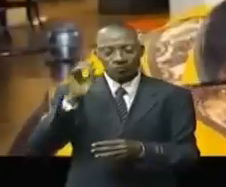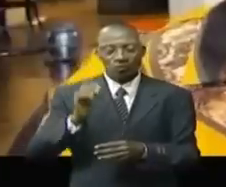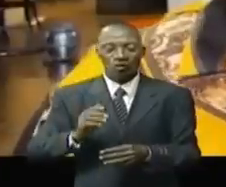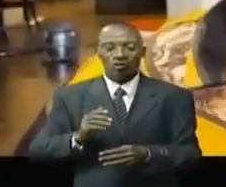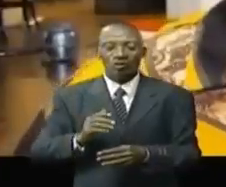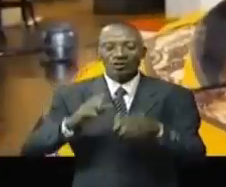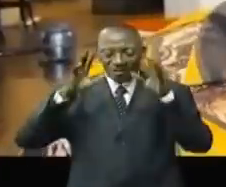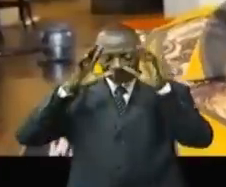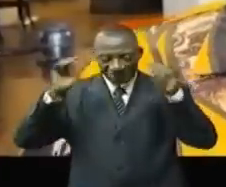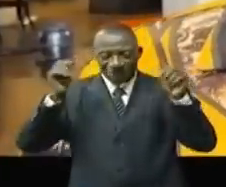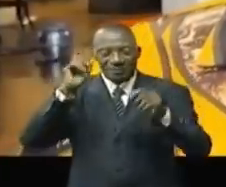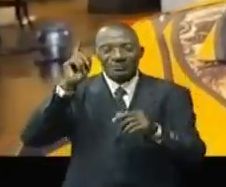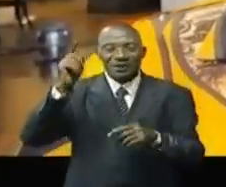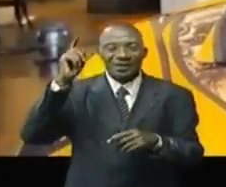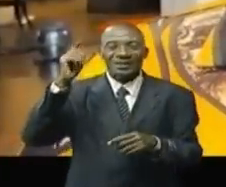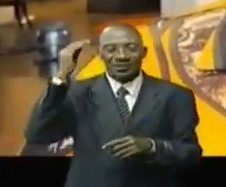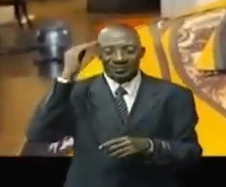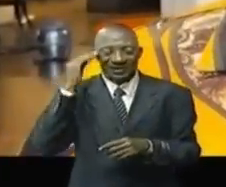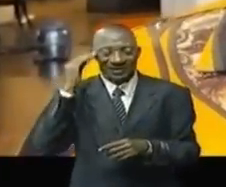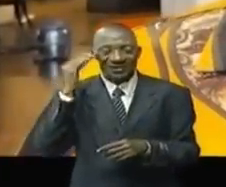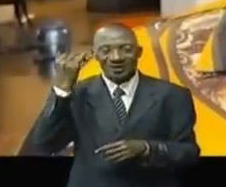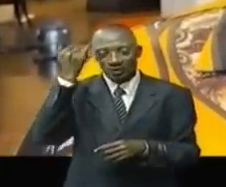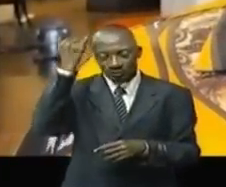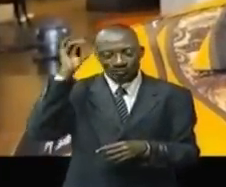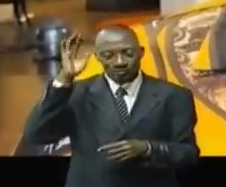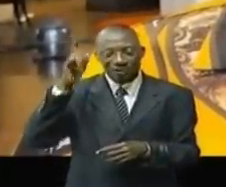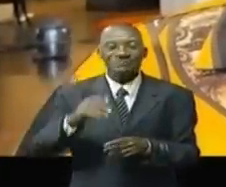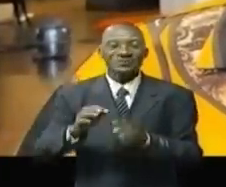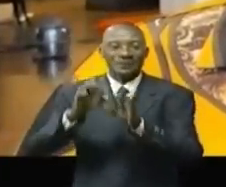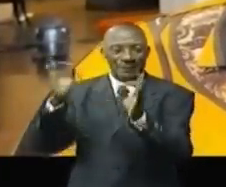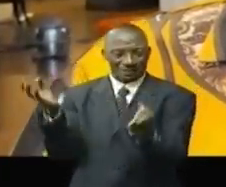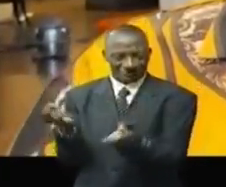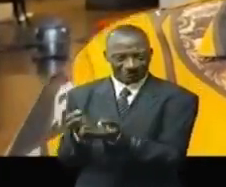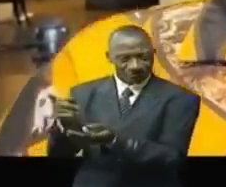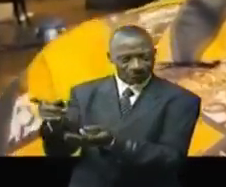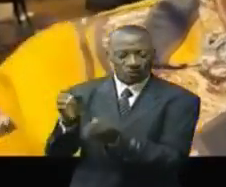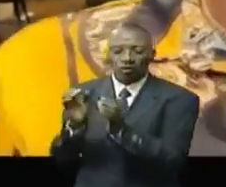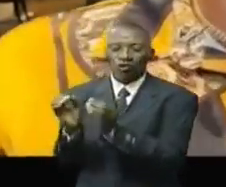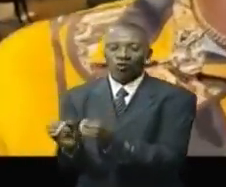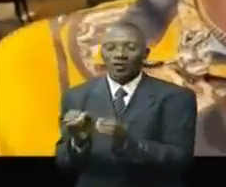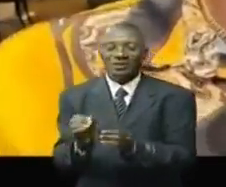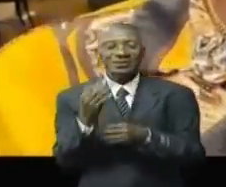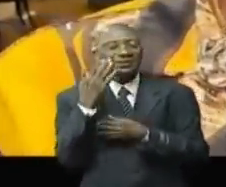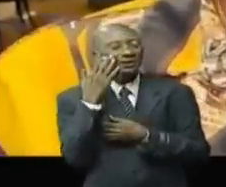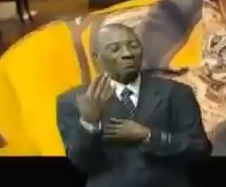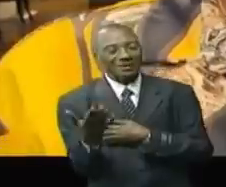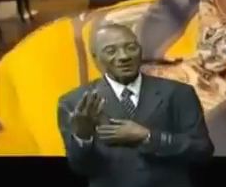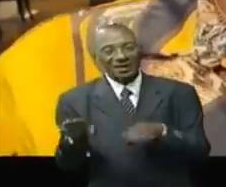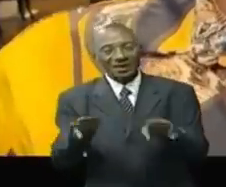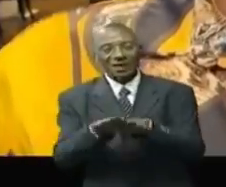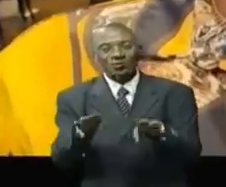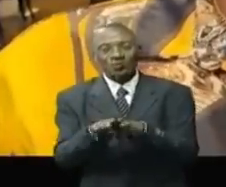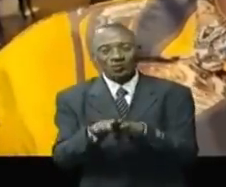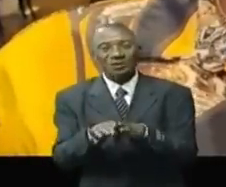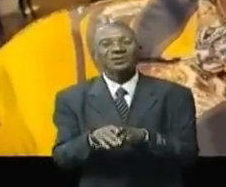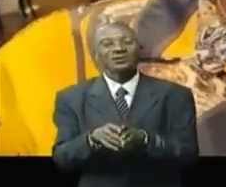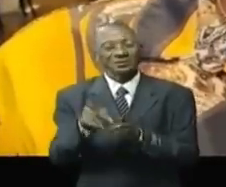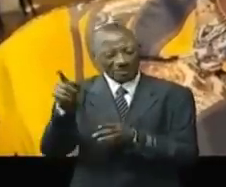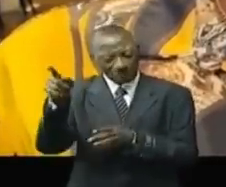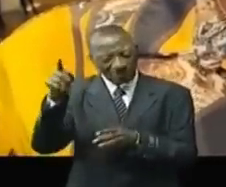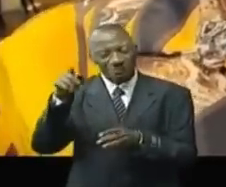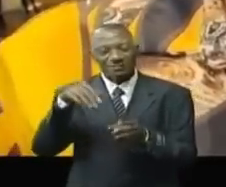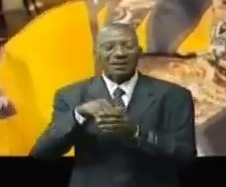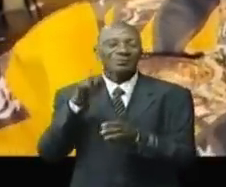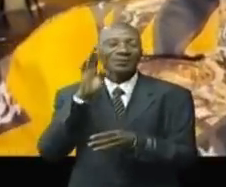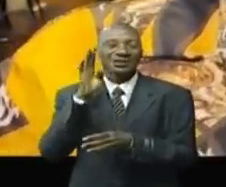recevoir et organiser un deuil au niveau de sa province originaire. Et il y a aussi